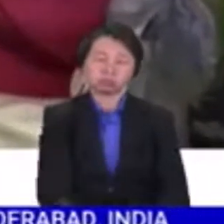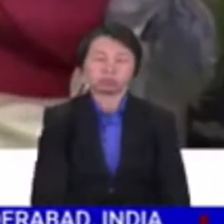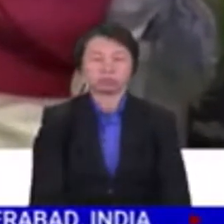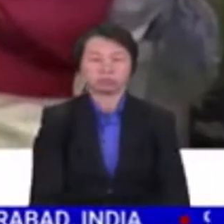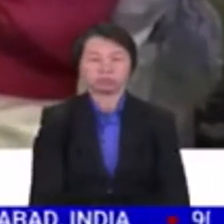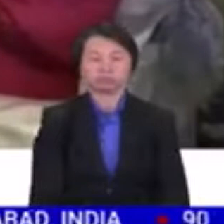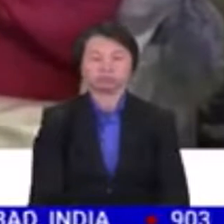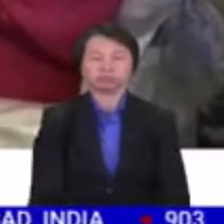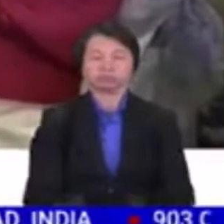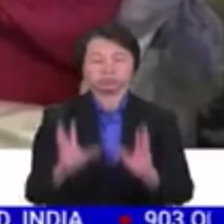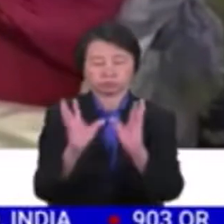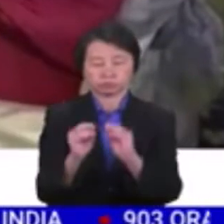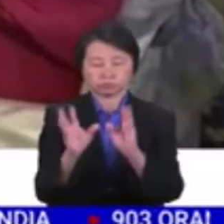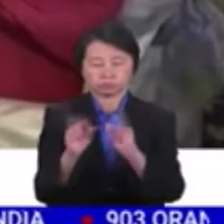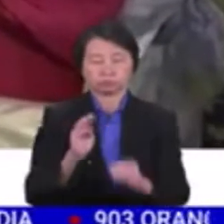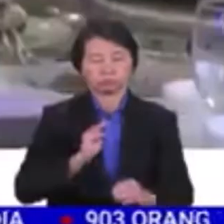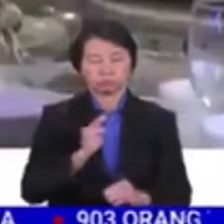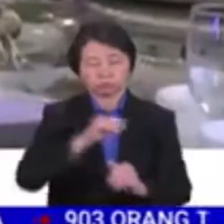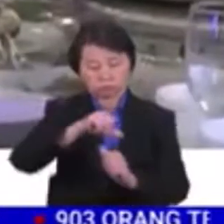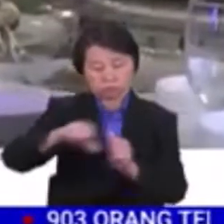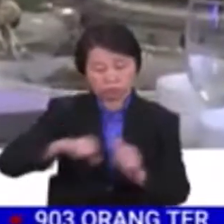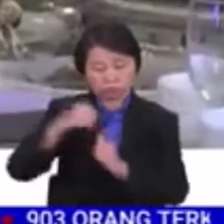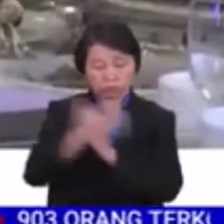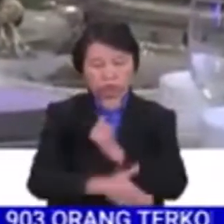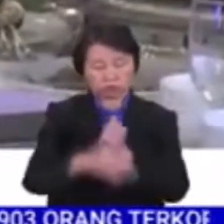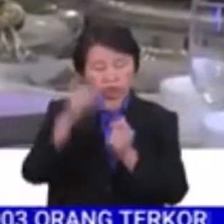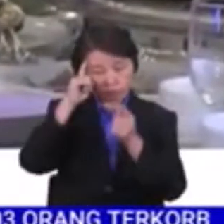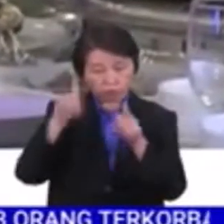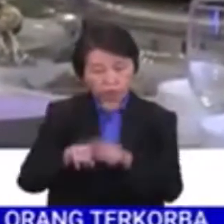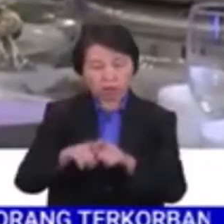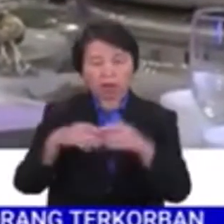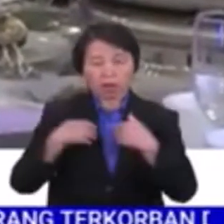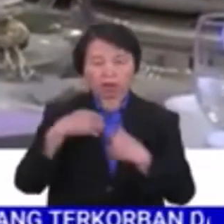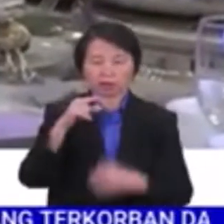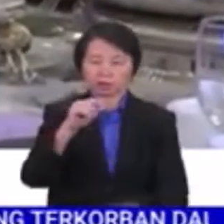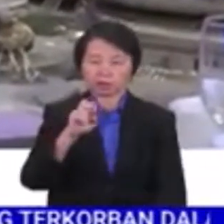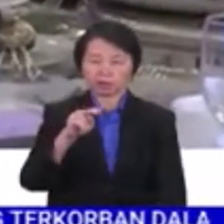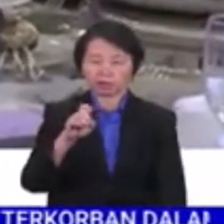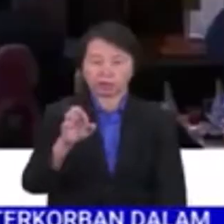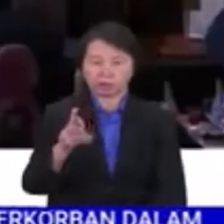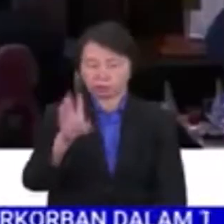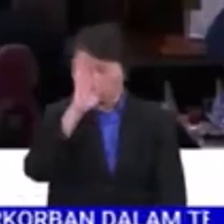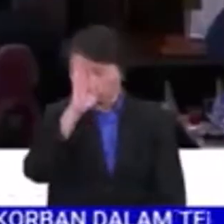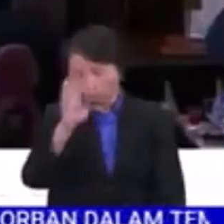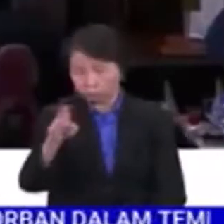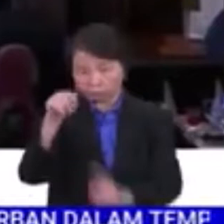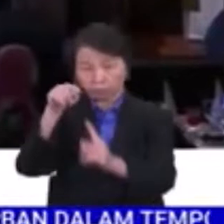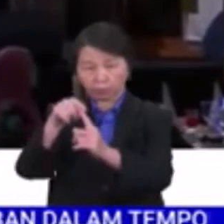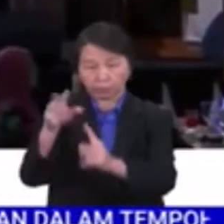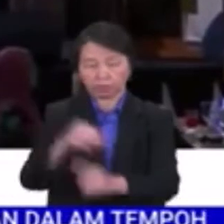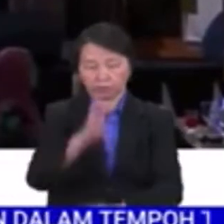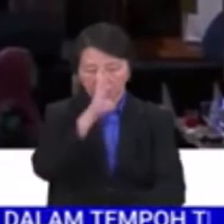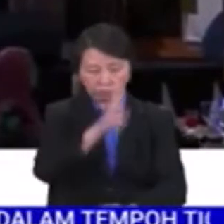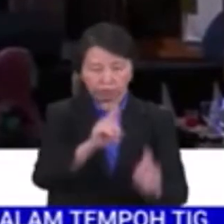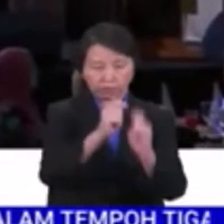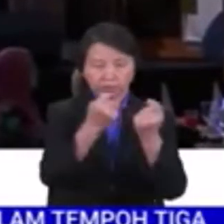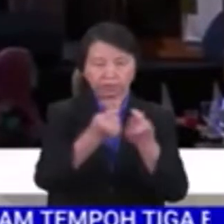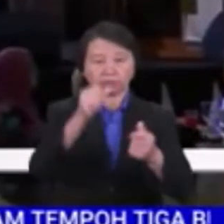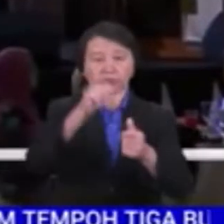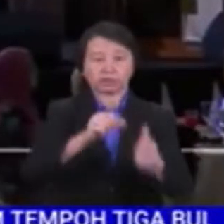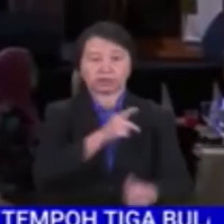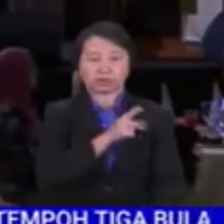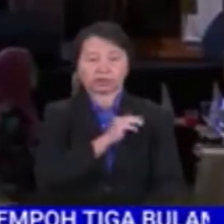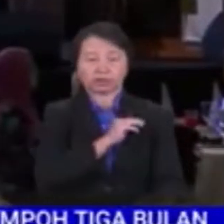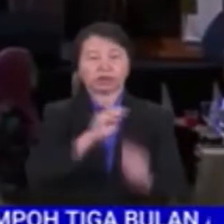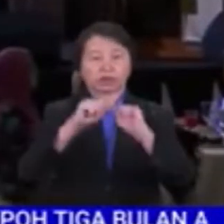Ke arah itu, mesyuarat Majlis Sosial Negara bersetuju mewujudkan gender focal point dan gender focal team di setiap kementerian